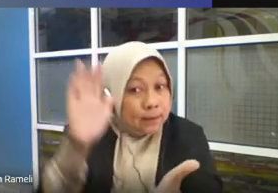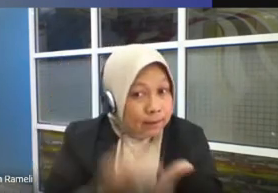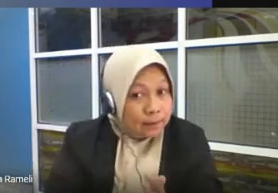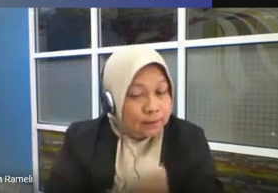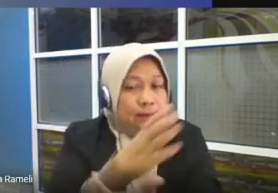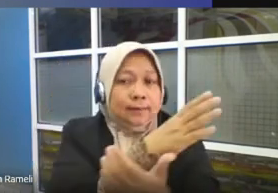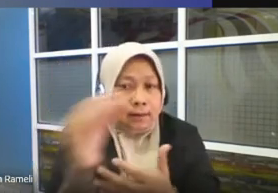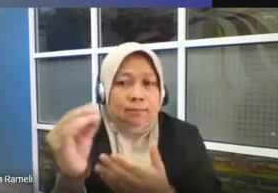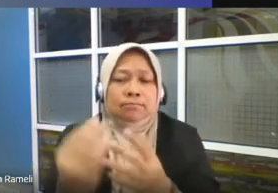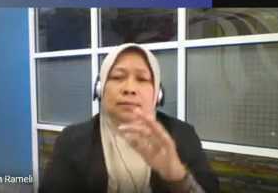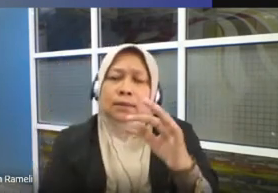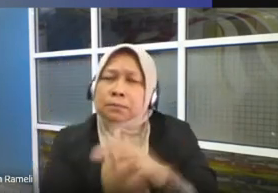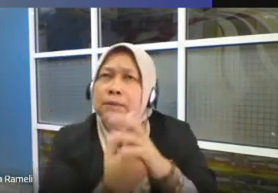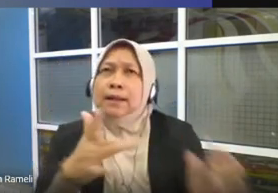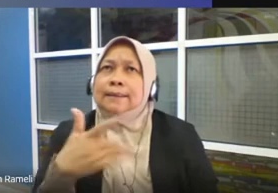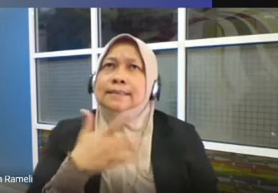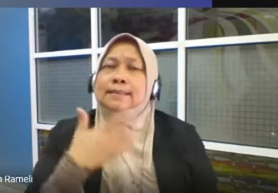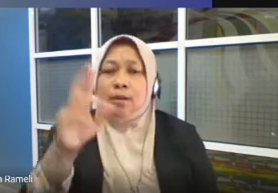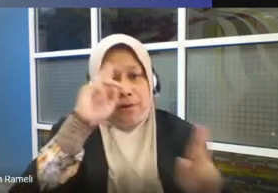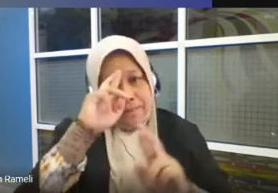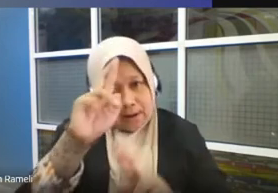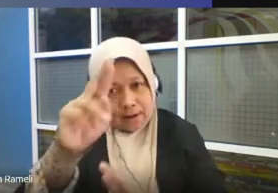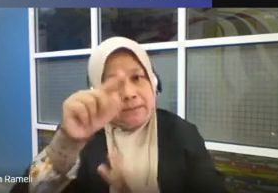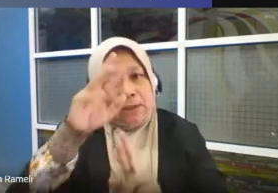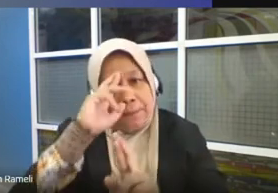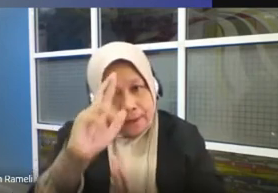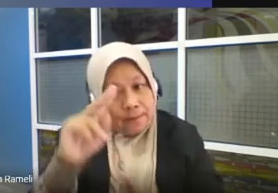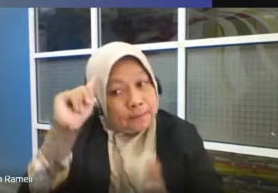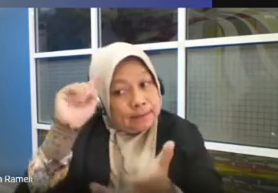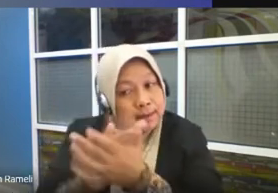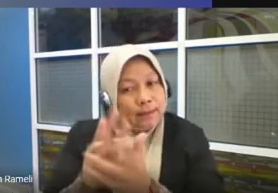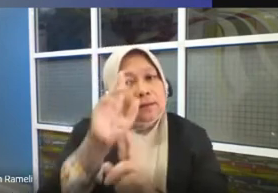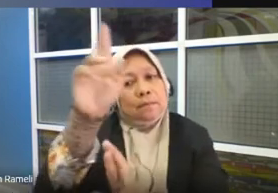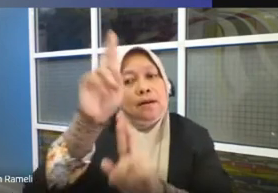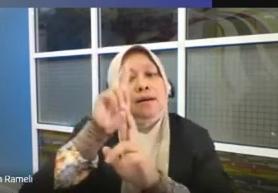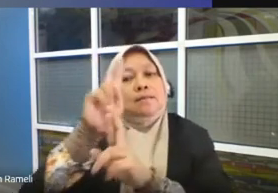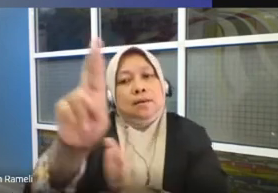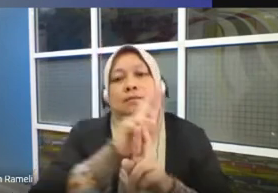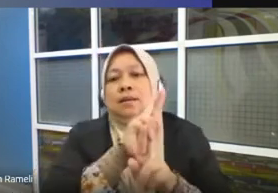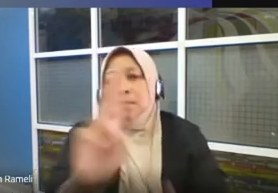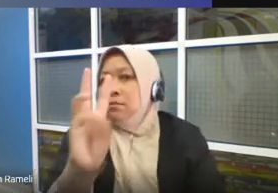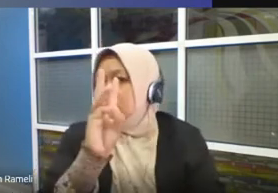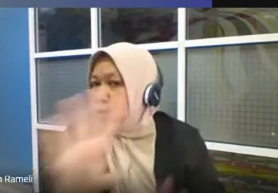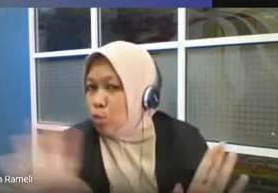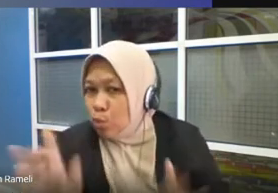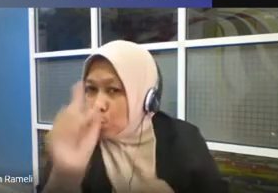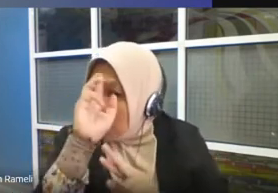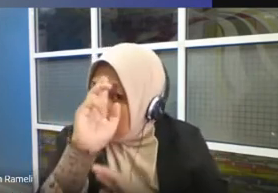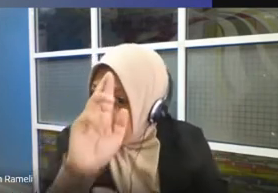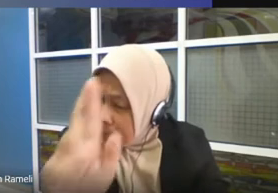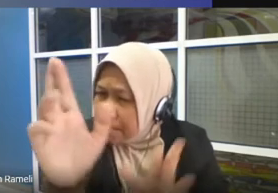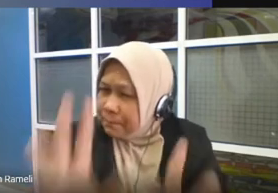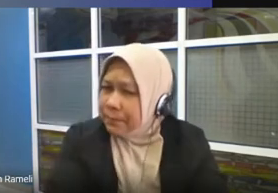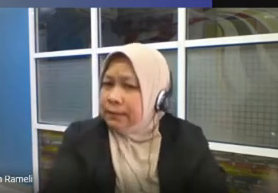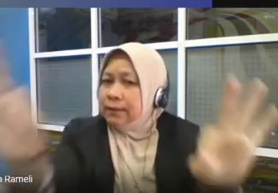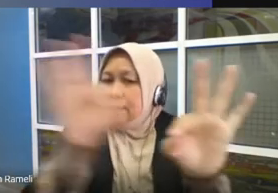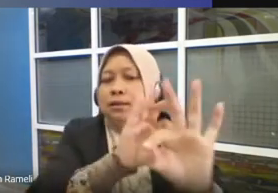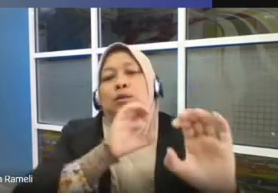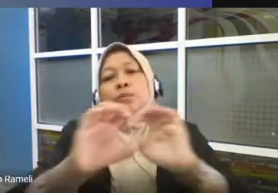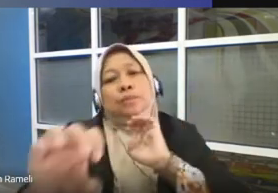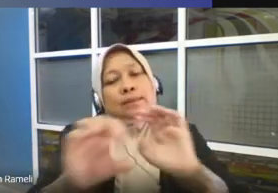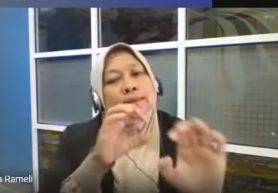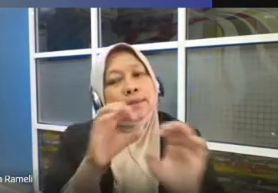dan menimbulkan rasa hormat. Okay, menunjukkan kepercayaan dan saling menghormati antara satu sama lain. Pentingnya komunikasi.